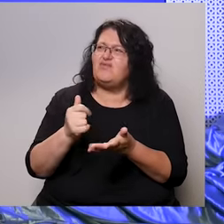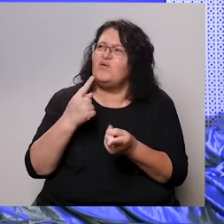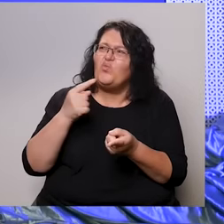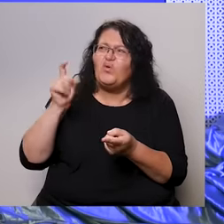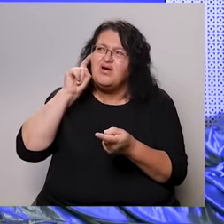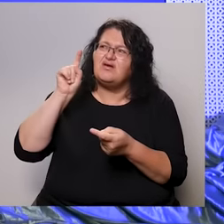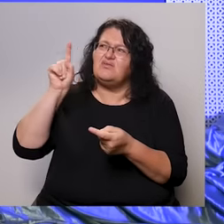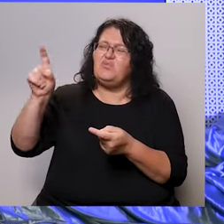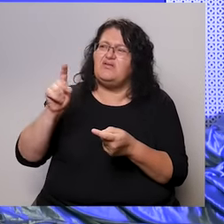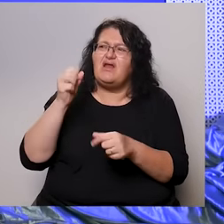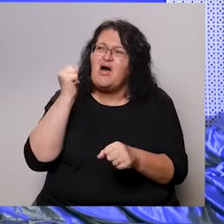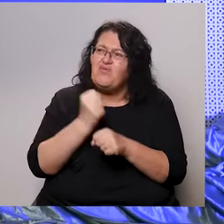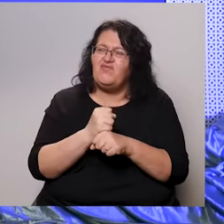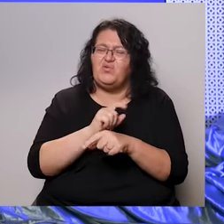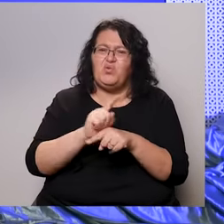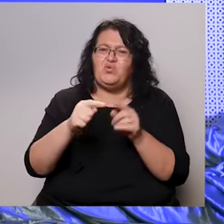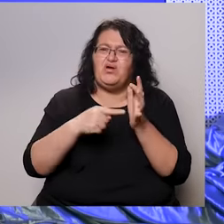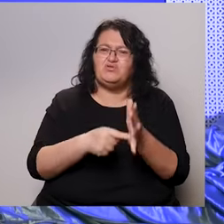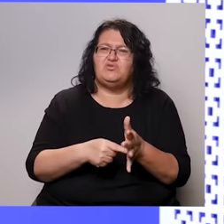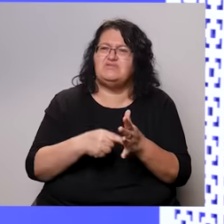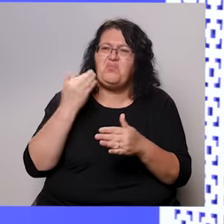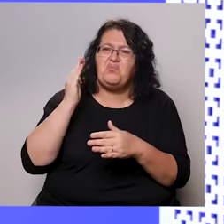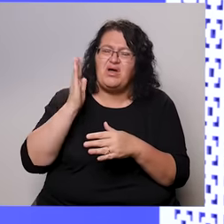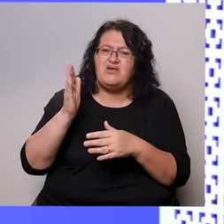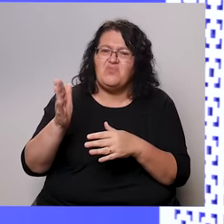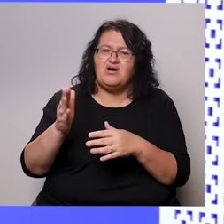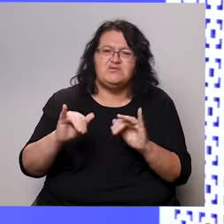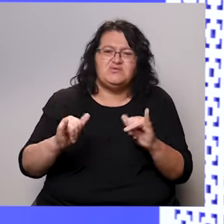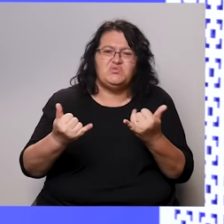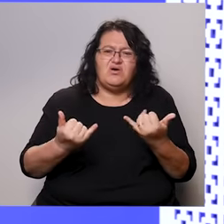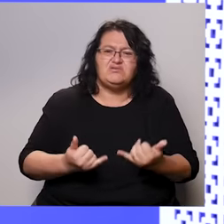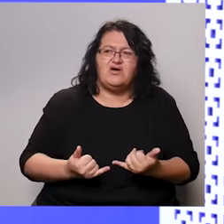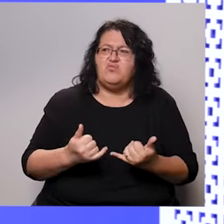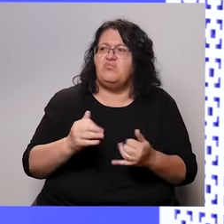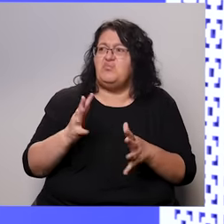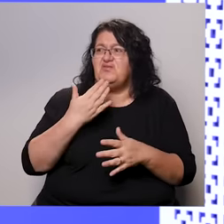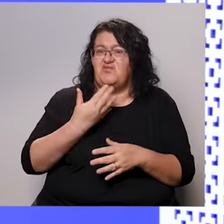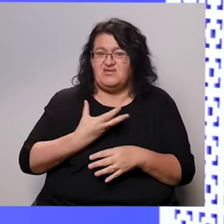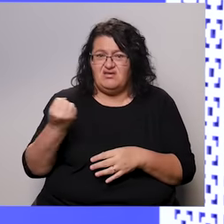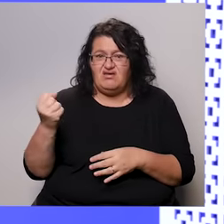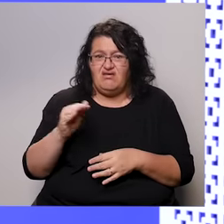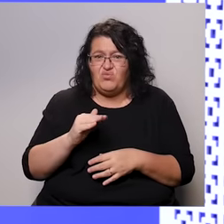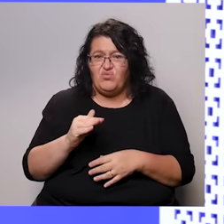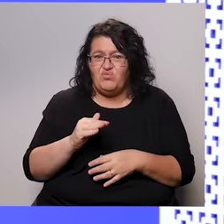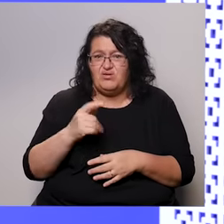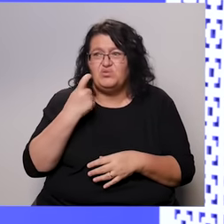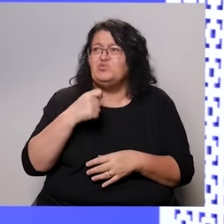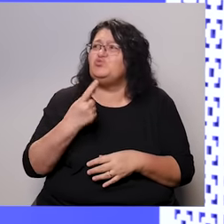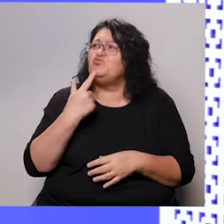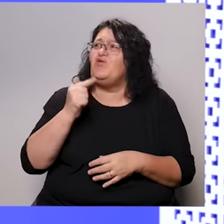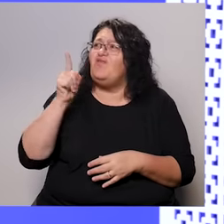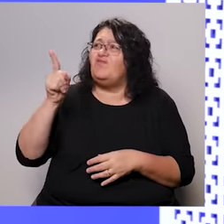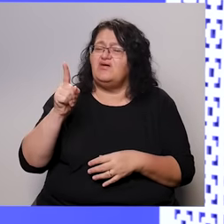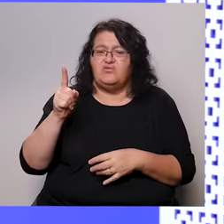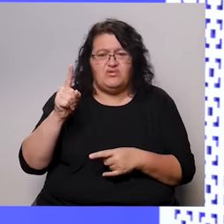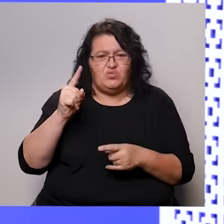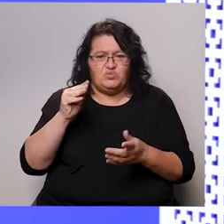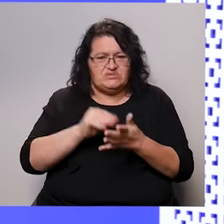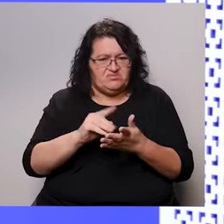convins, am făcut lucrul acesta, m-am dus mai departe, sunt în situația în care sunt, poate Tu vrei să o iei, nu știu ce vrei să faci. Eu îmi pierd